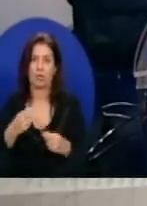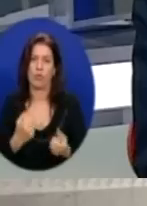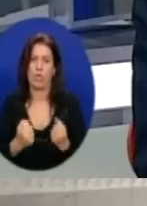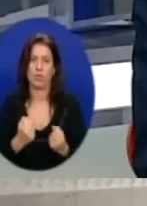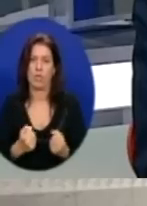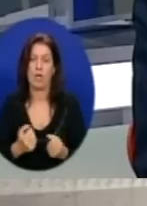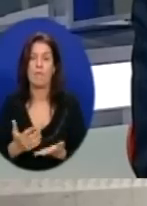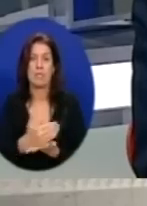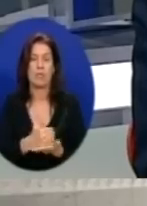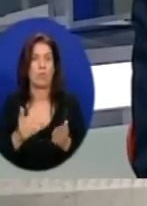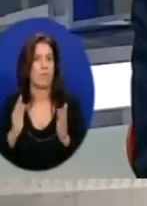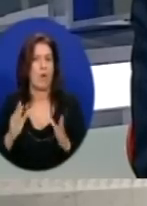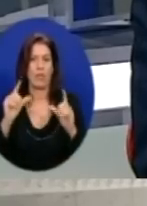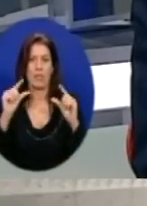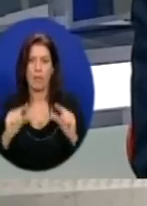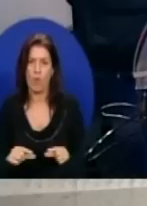המשכורות מאוד נמוכות,